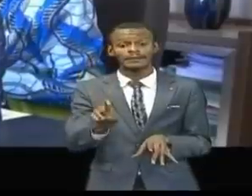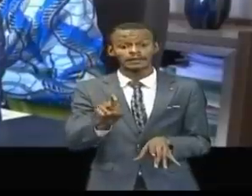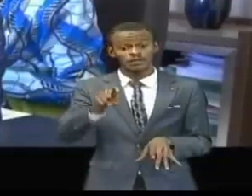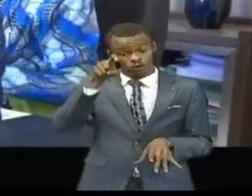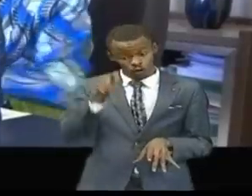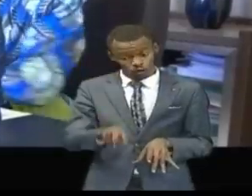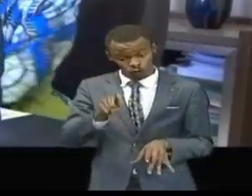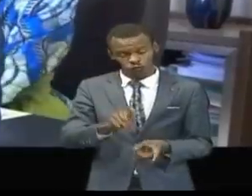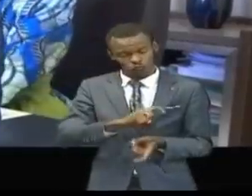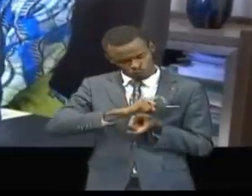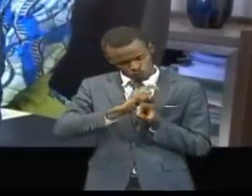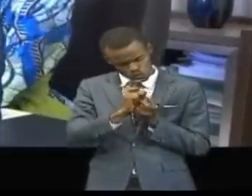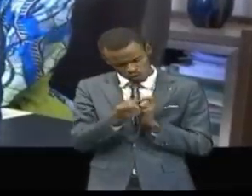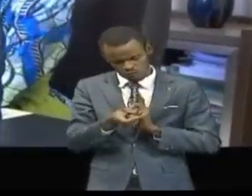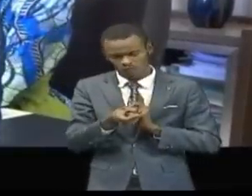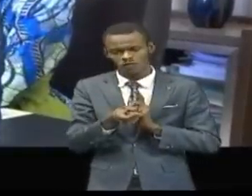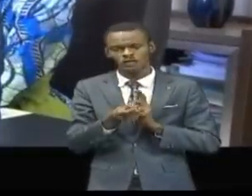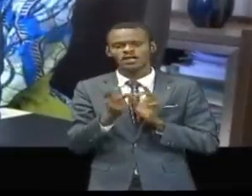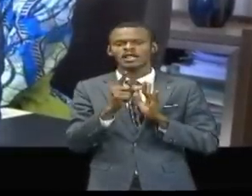loi numéro